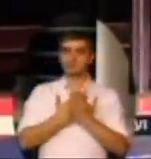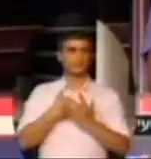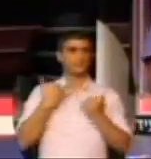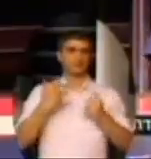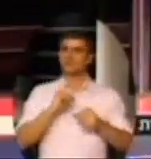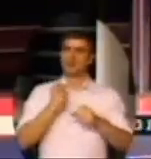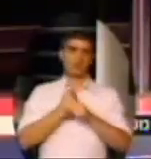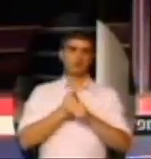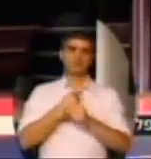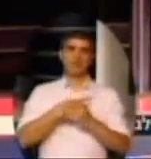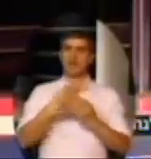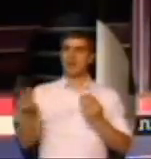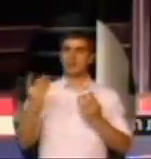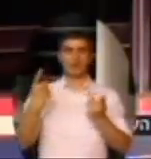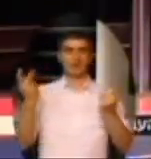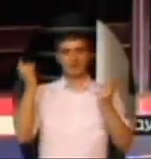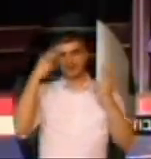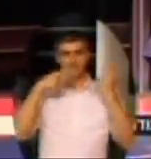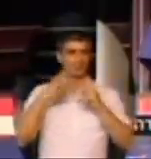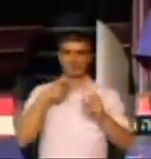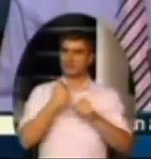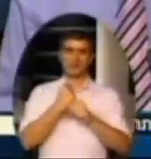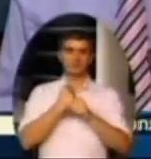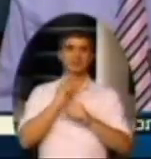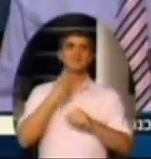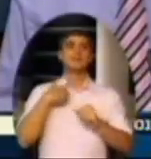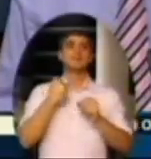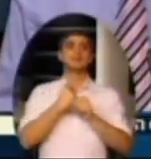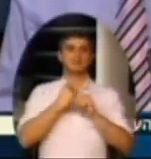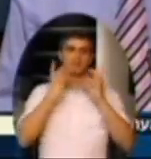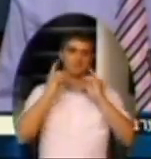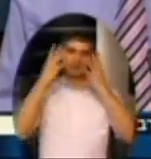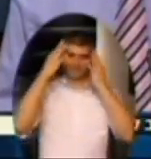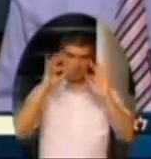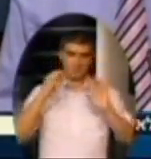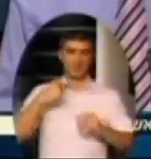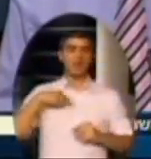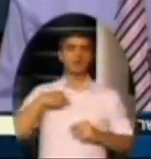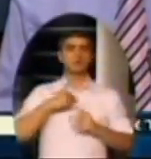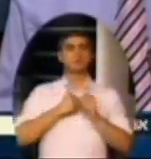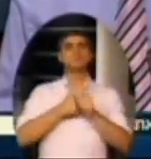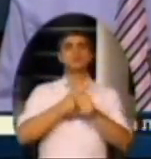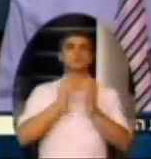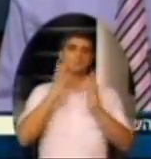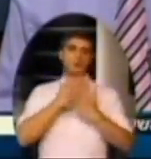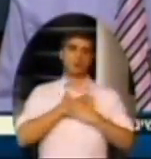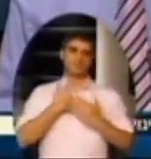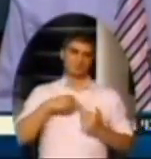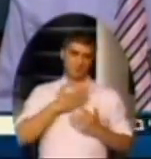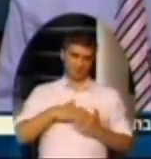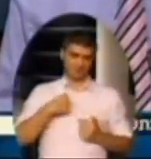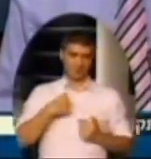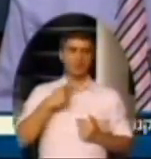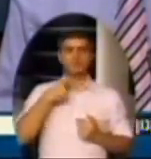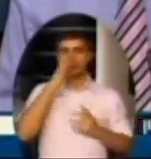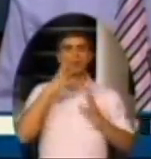אני כרגע לא עושה כרגע חלוקת ולא עשה את זה פה בטוח אבל אם אני עשה את זה בדרך מכובדת אנחנו מחוזרים זה דבר אבל אנחנו